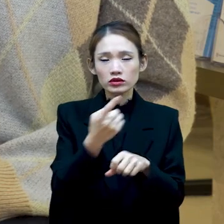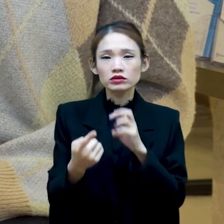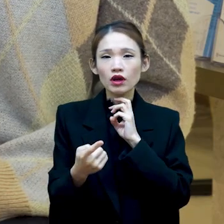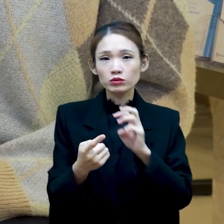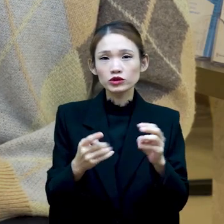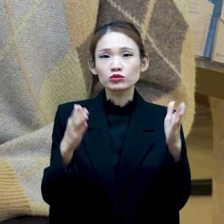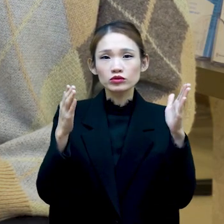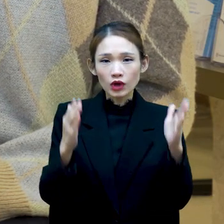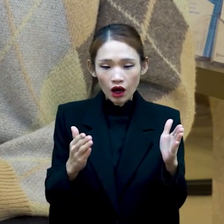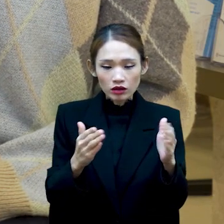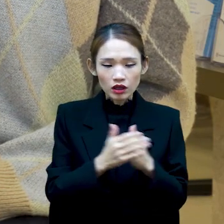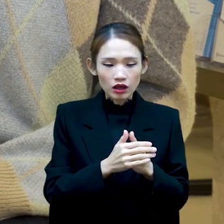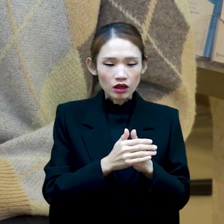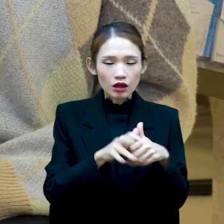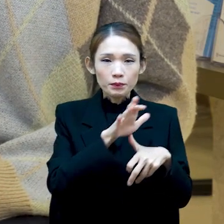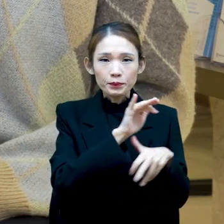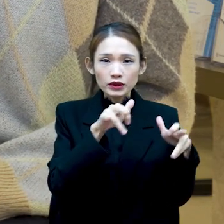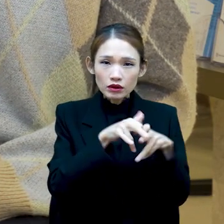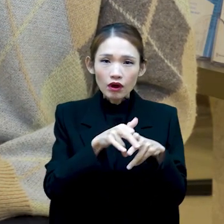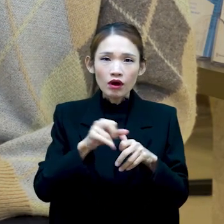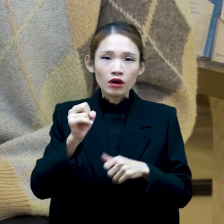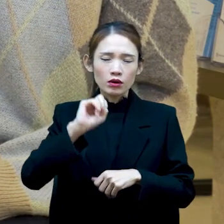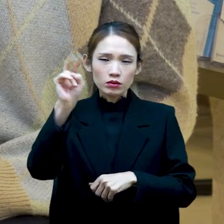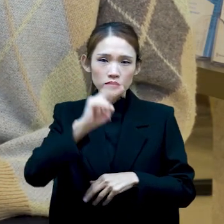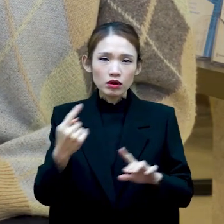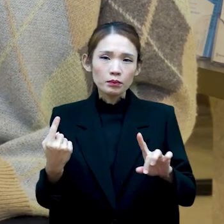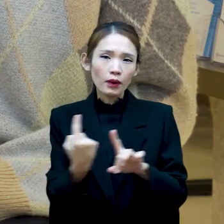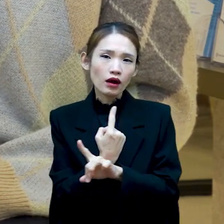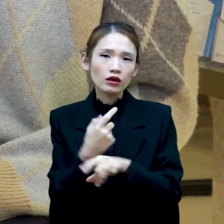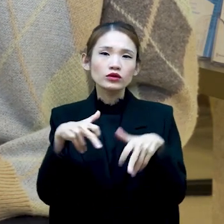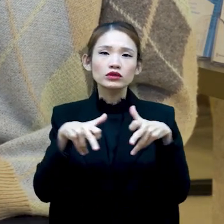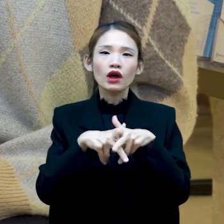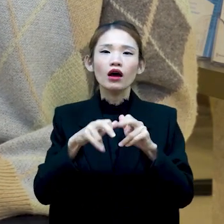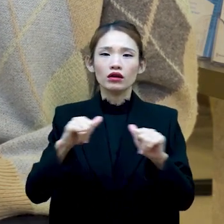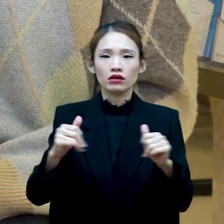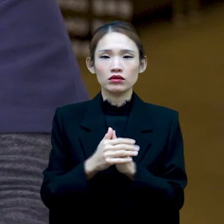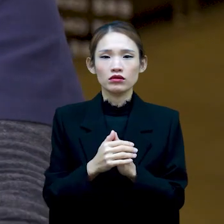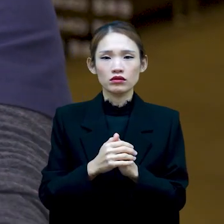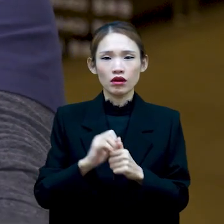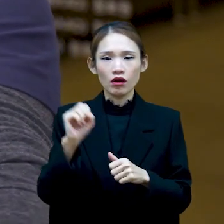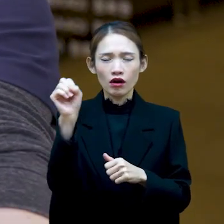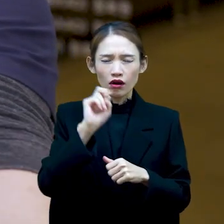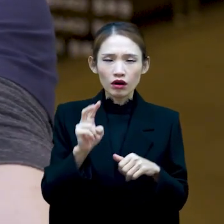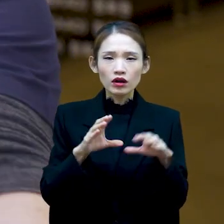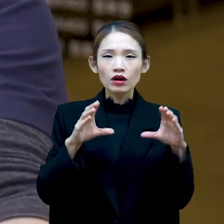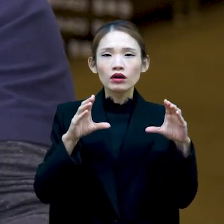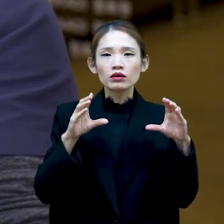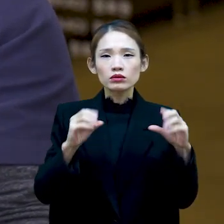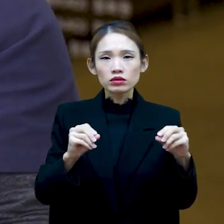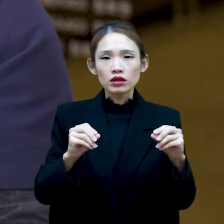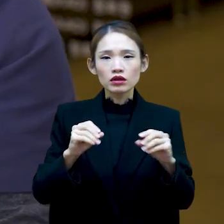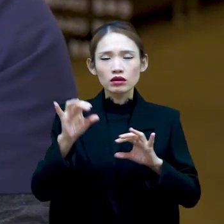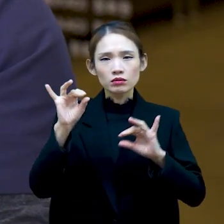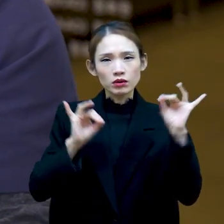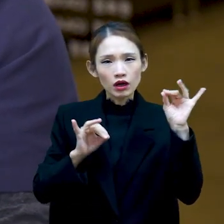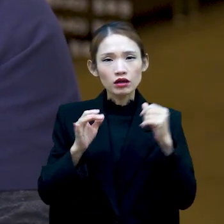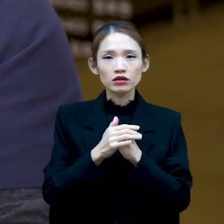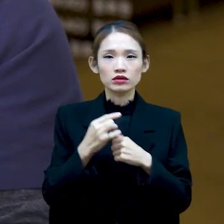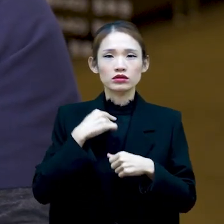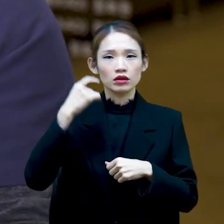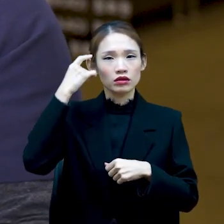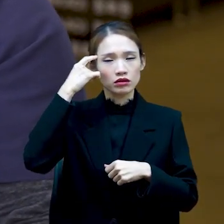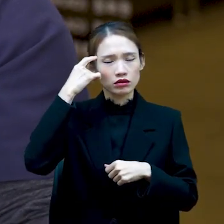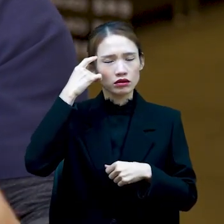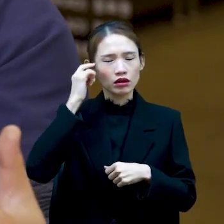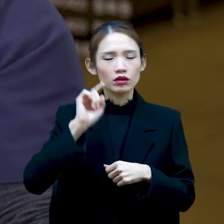그 1시간 반 만에 비장애인의 인생이 정말 장애 삶으로 된 거네요. 그래서 이게 마비가 오는 게 순간이 되게 아직도